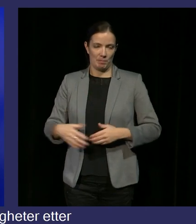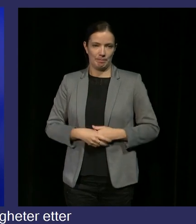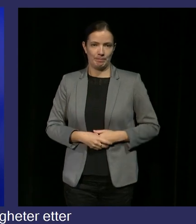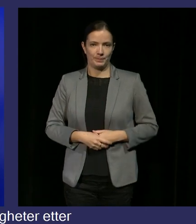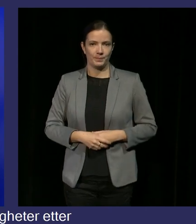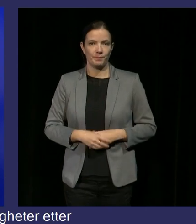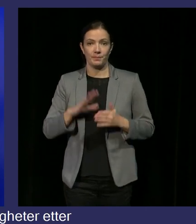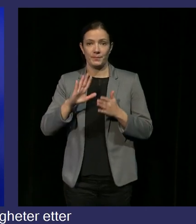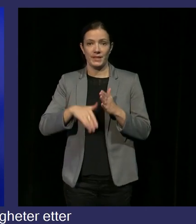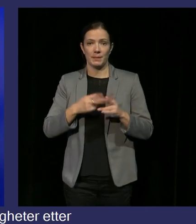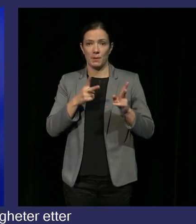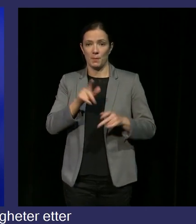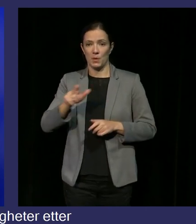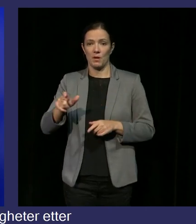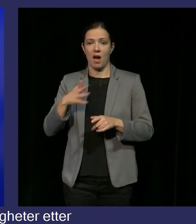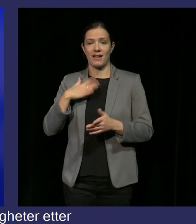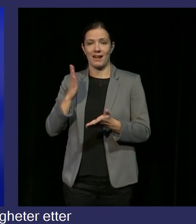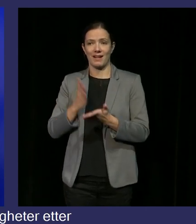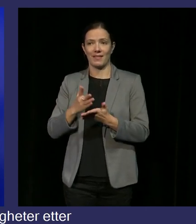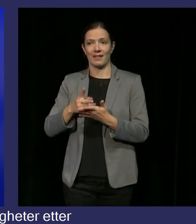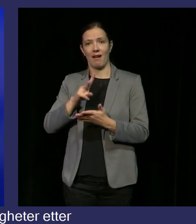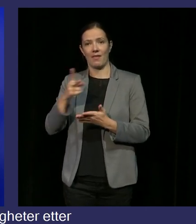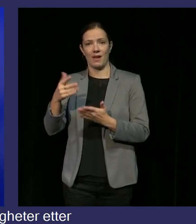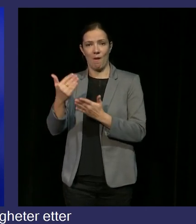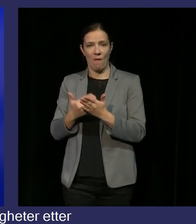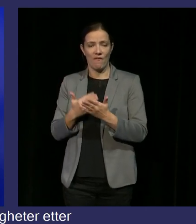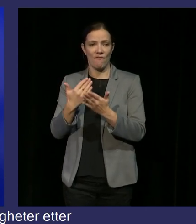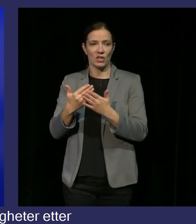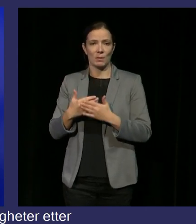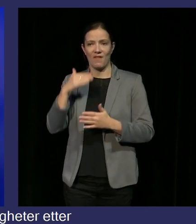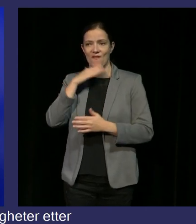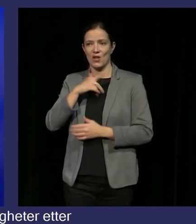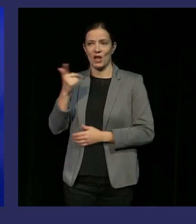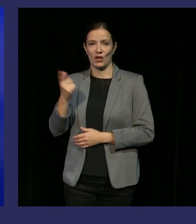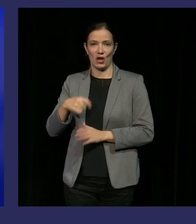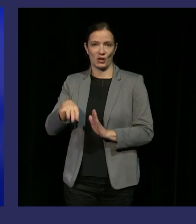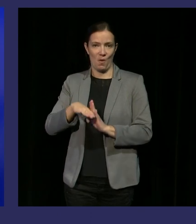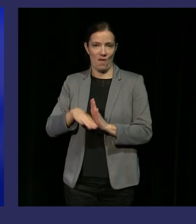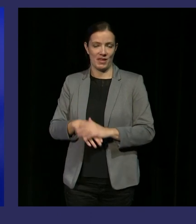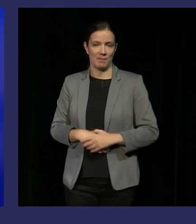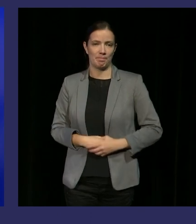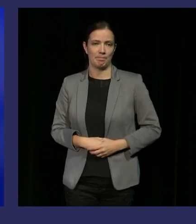Og tegnspråkbrukere har også rettigheter etter andre lover, som folketrygdloven.